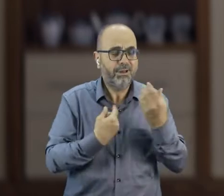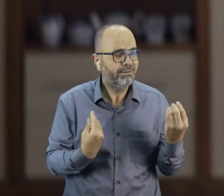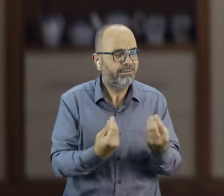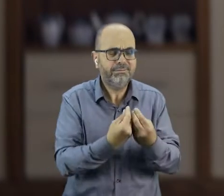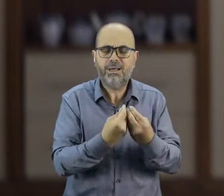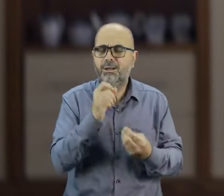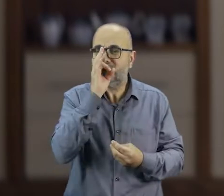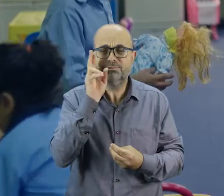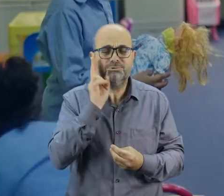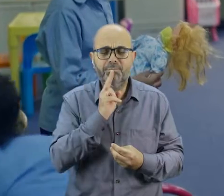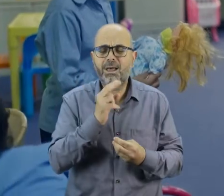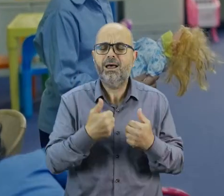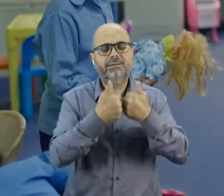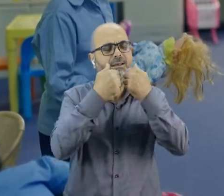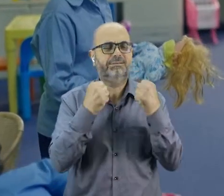مش حقدر أعيش من غيرهم.